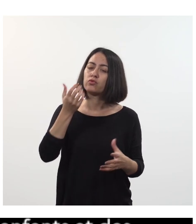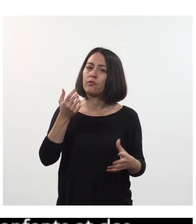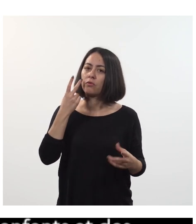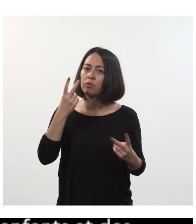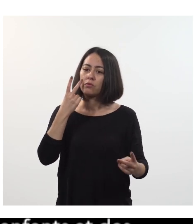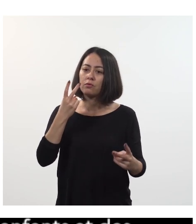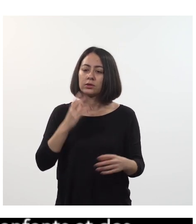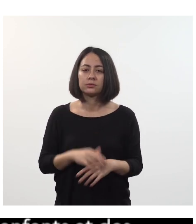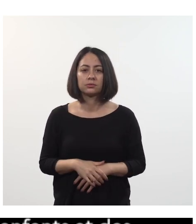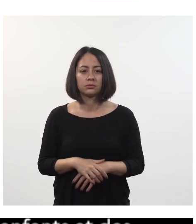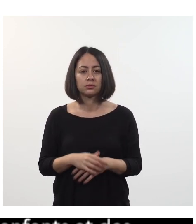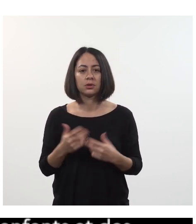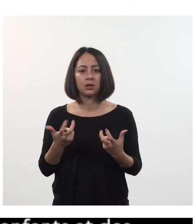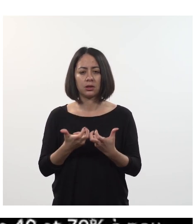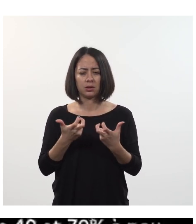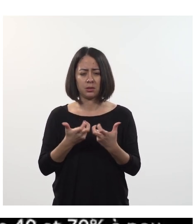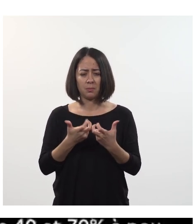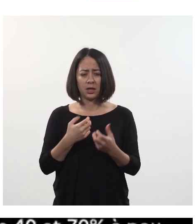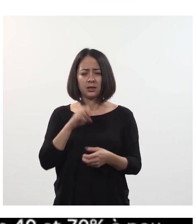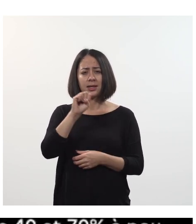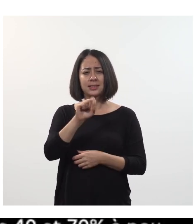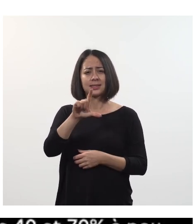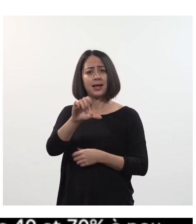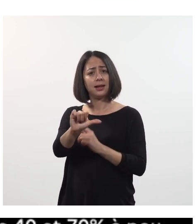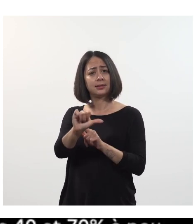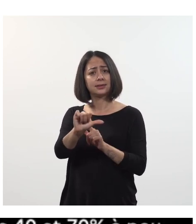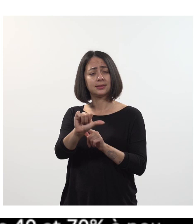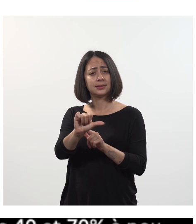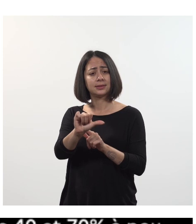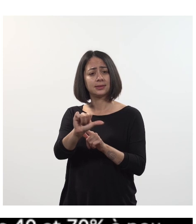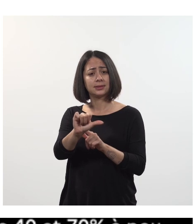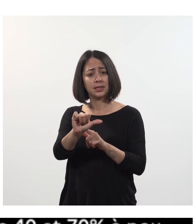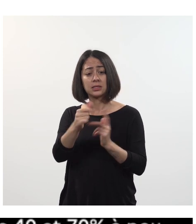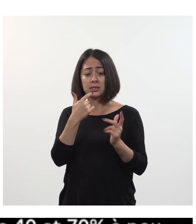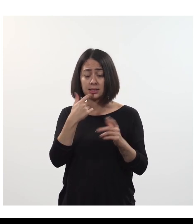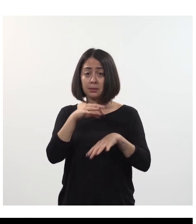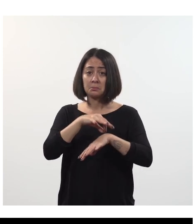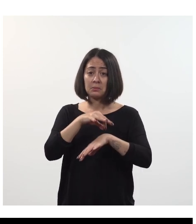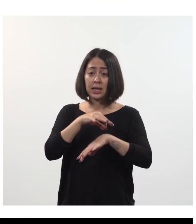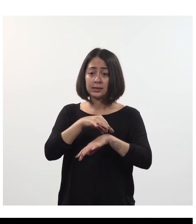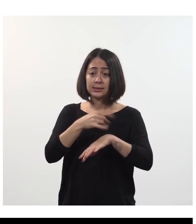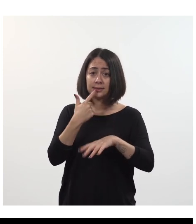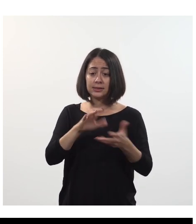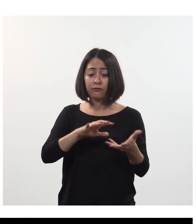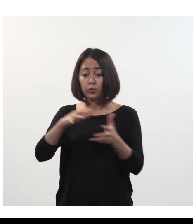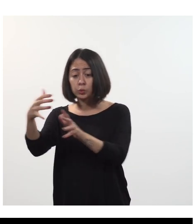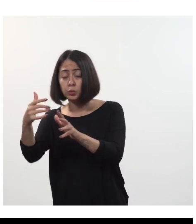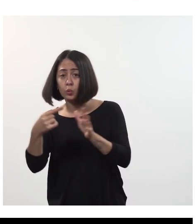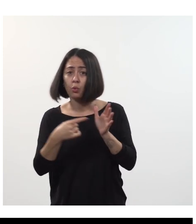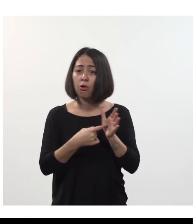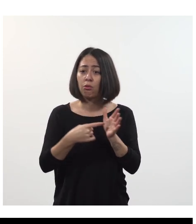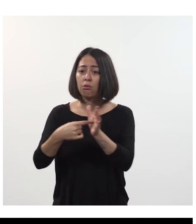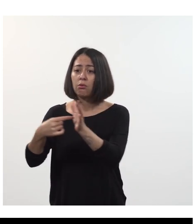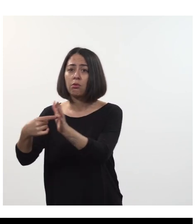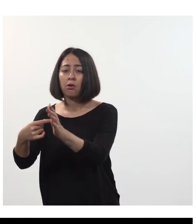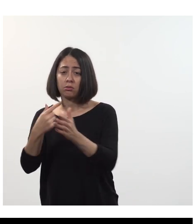situations, donc, par exemple la sclérose latérale amyotrophique, en fonction de l'état de la maladie et l'évolution. Voilà, on peut arriver jusqu'à la moitié des patients